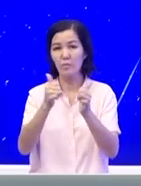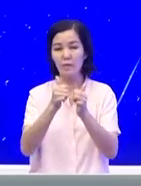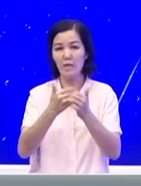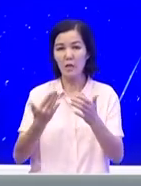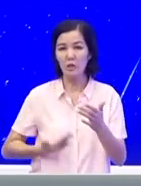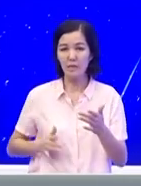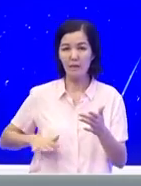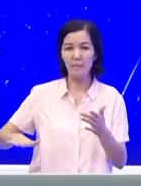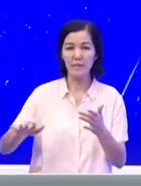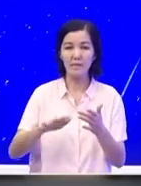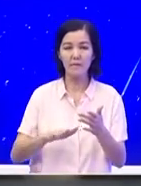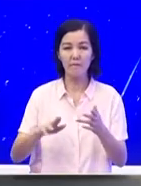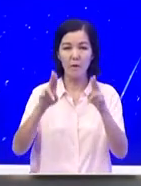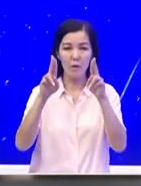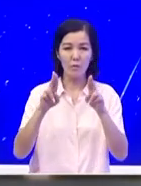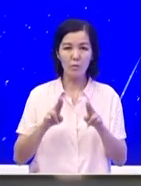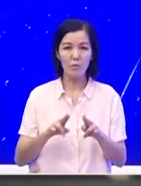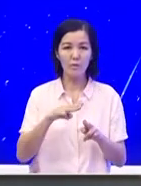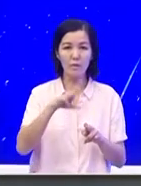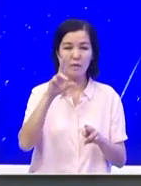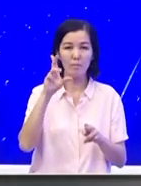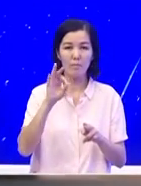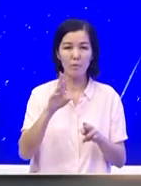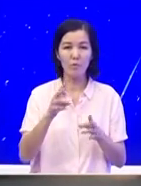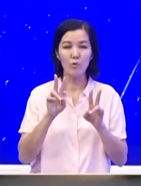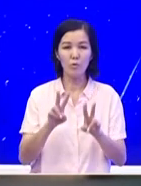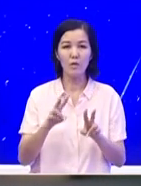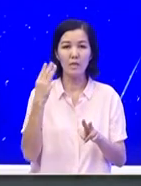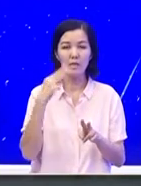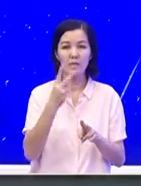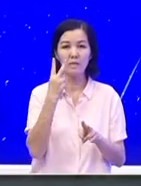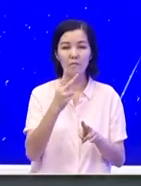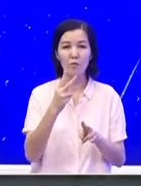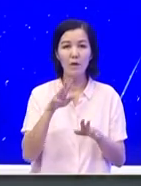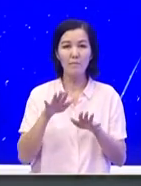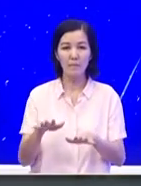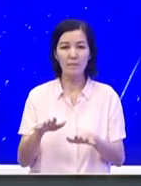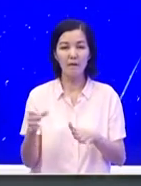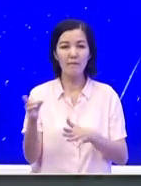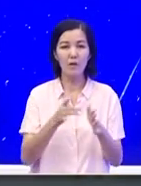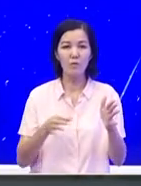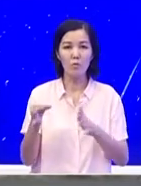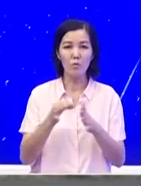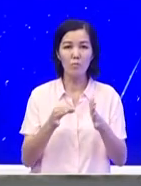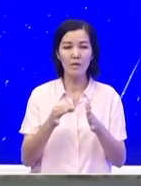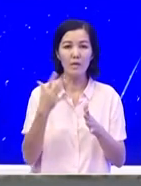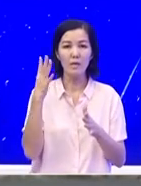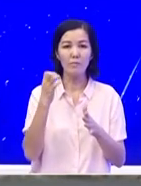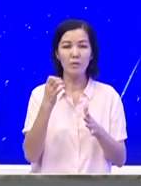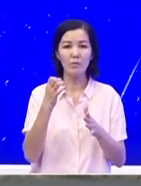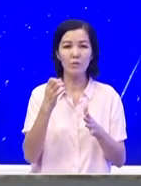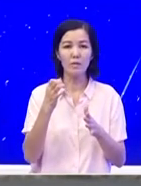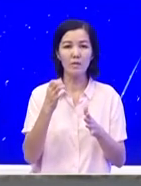жилых массивов. Нормы складирования ТБО соблюдены только на 32 полигонах. В районах области разрослись